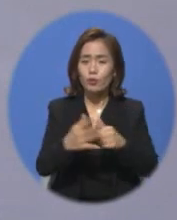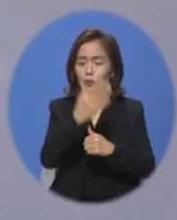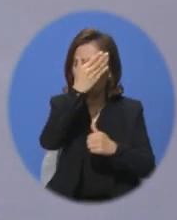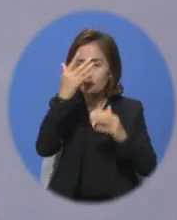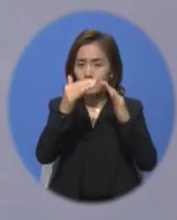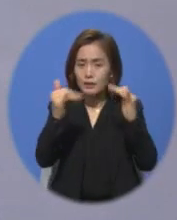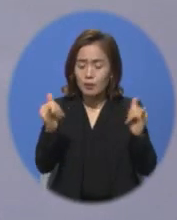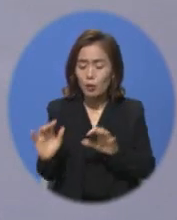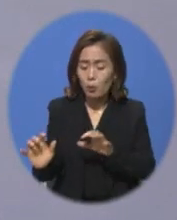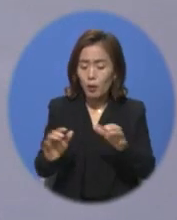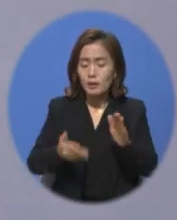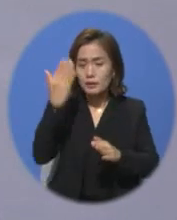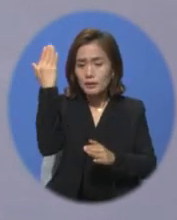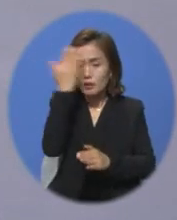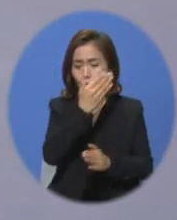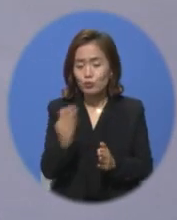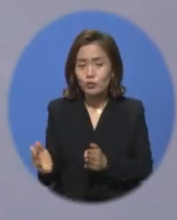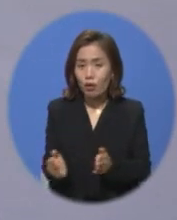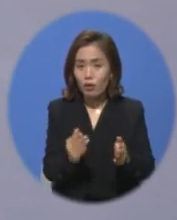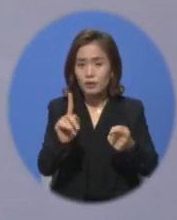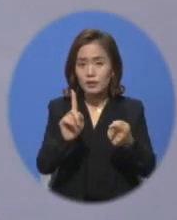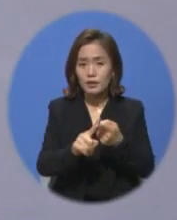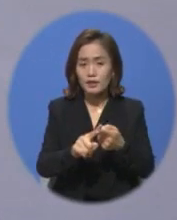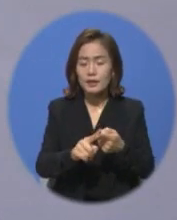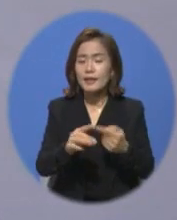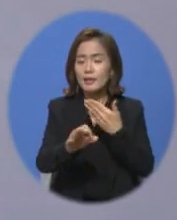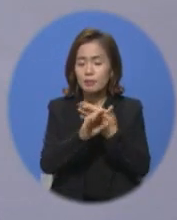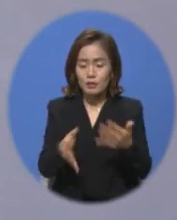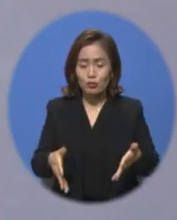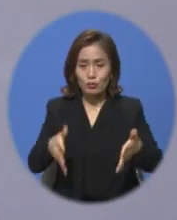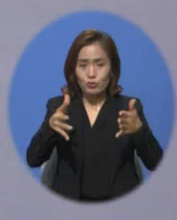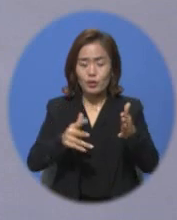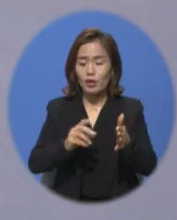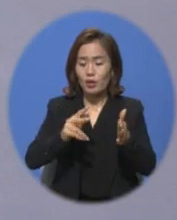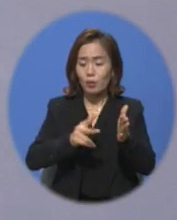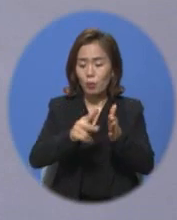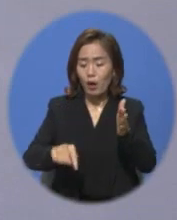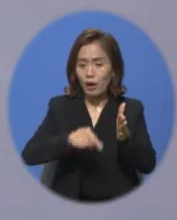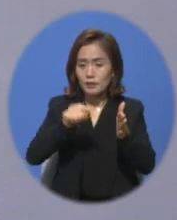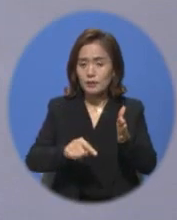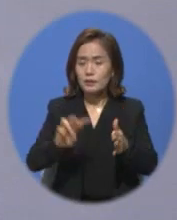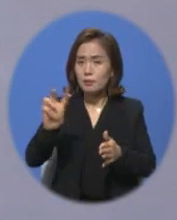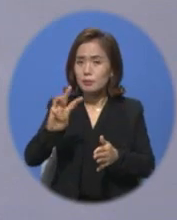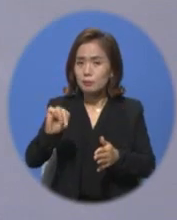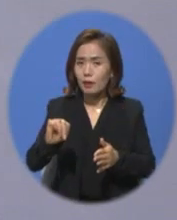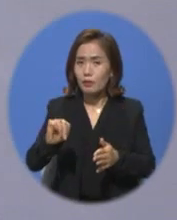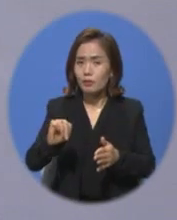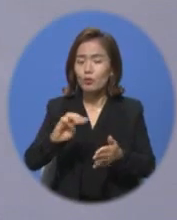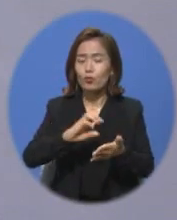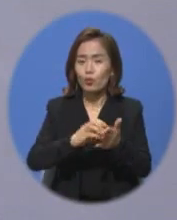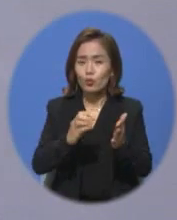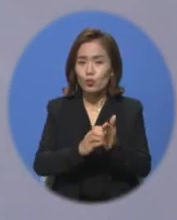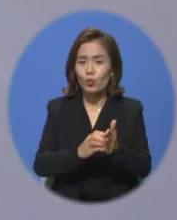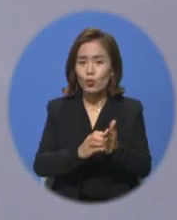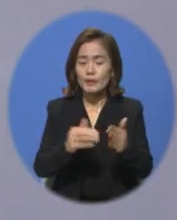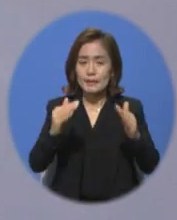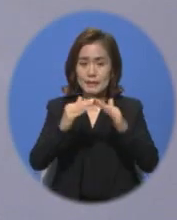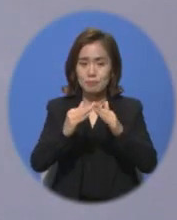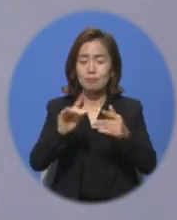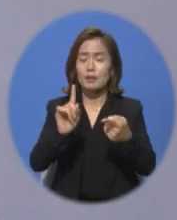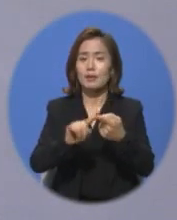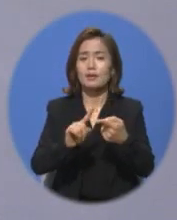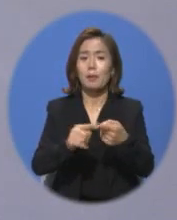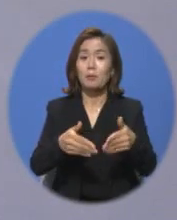그리고그아래에는젊은이들이많이찾는 거리의청년임대주택 ,특히역근처에있는 30만원미만의셰어하우스에대한내용이언급되어있습니다